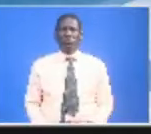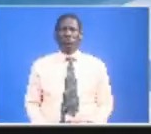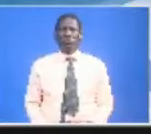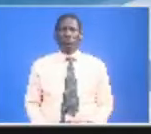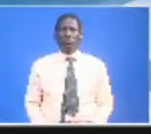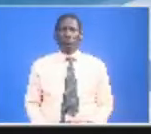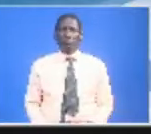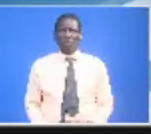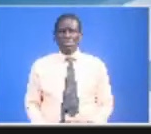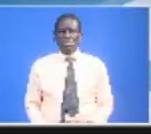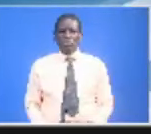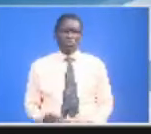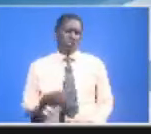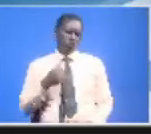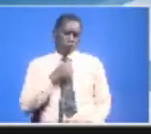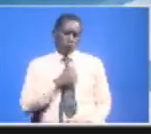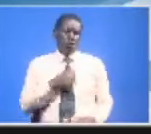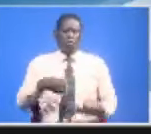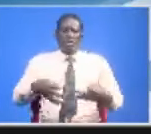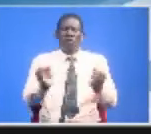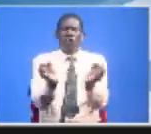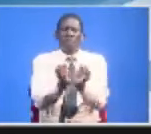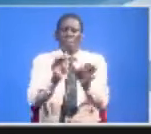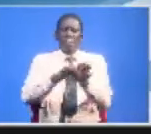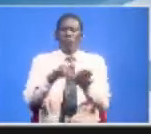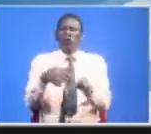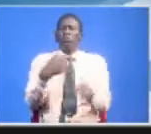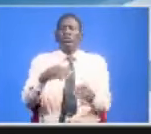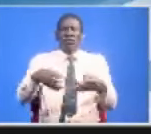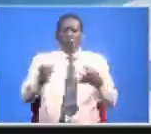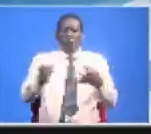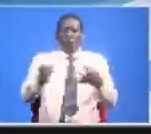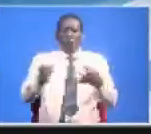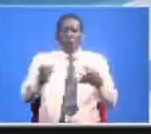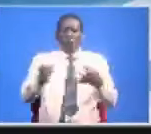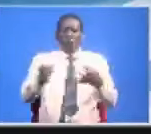Ni makiwa kwa familia hizo ambazo zimapoteza jamaa watatu.